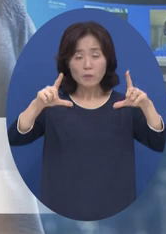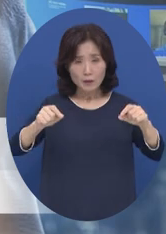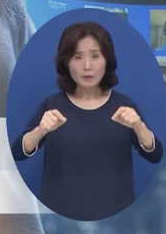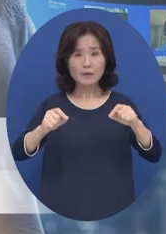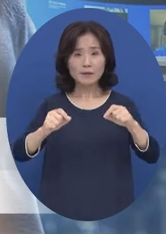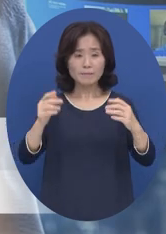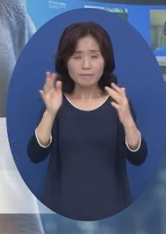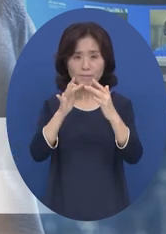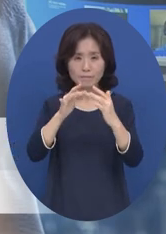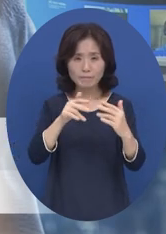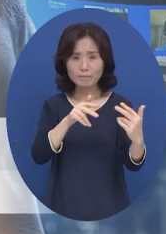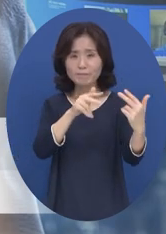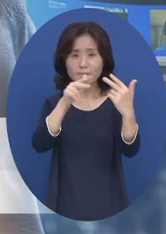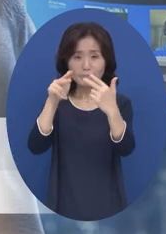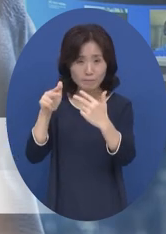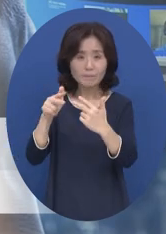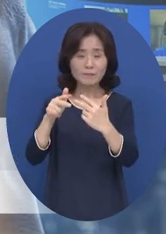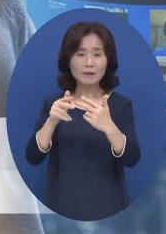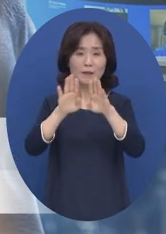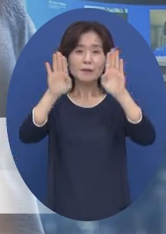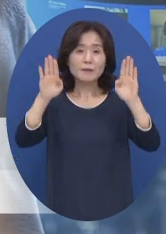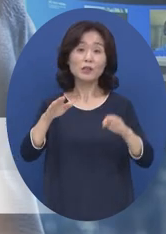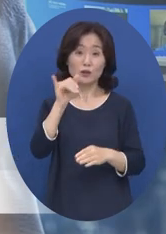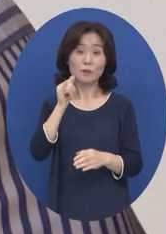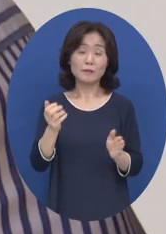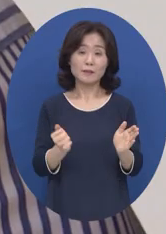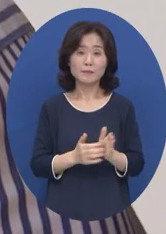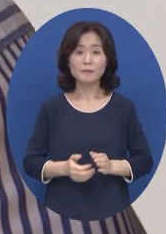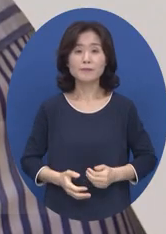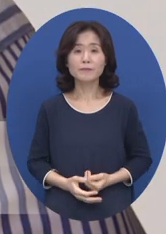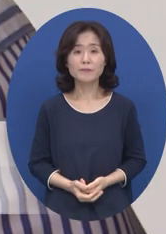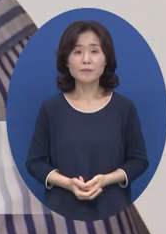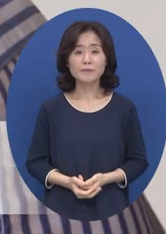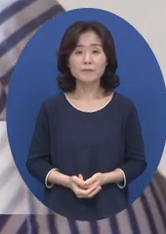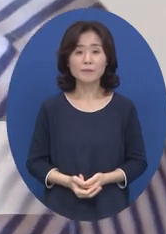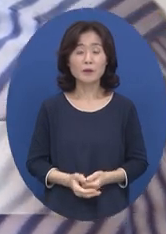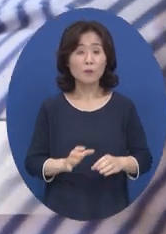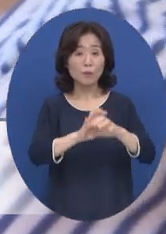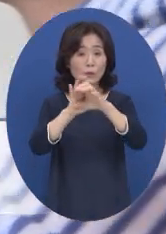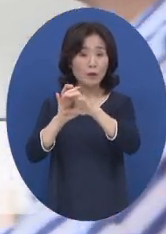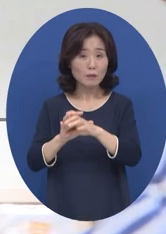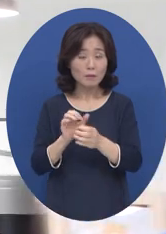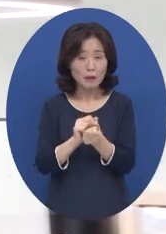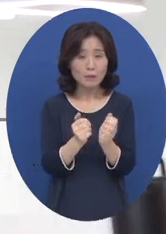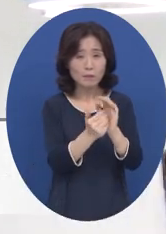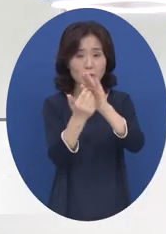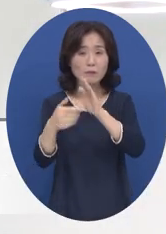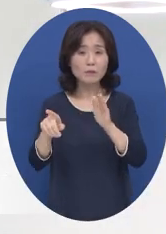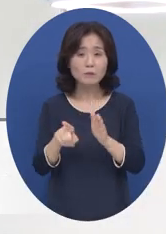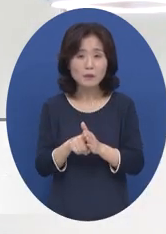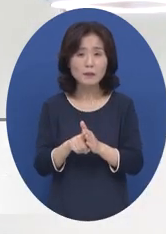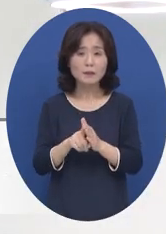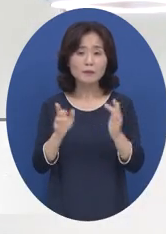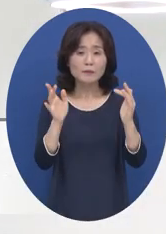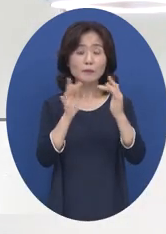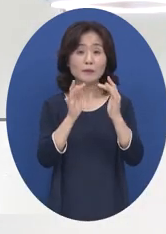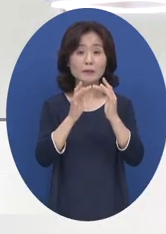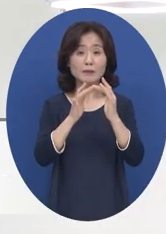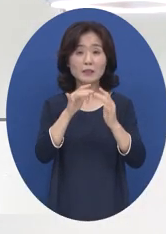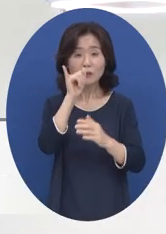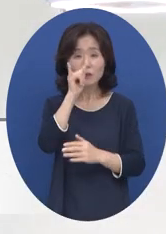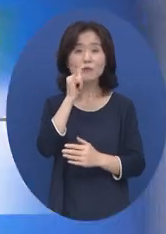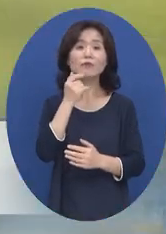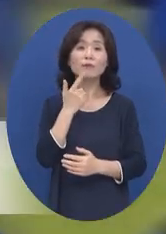했습니다 구형 술 기자가 현장 취재했습니다 코로나 7 확산 방지를 위해 비대면 온라인으로